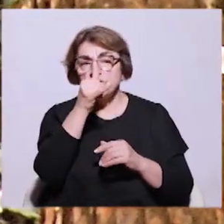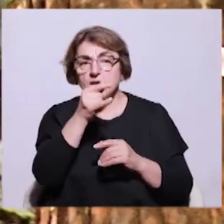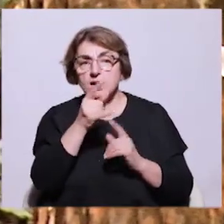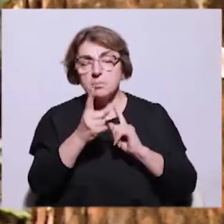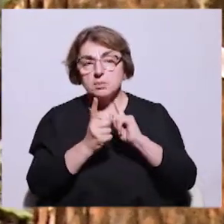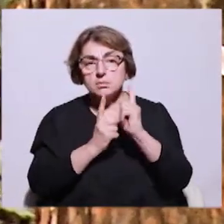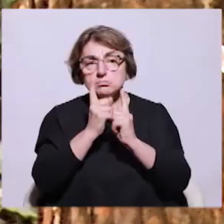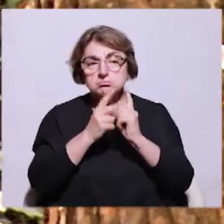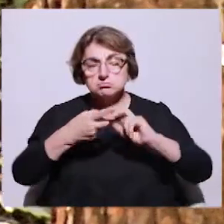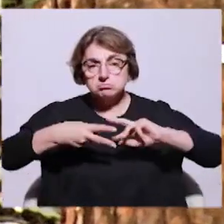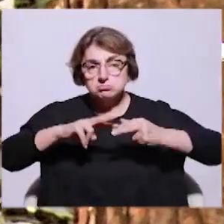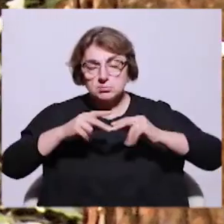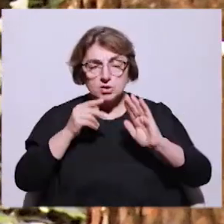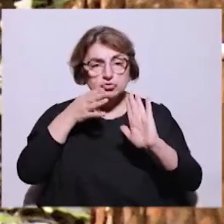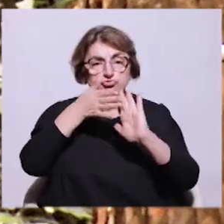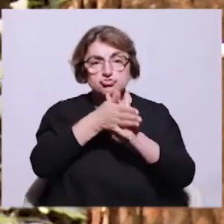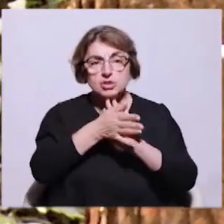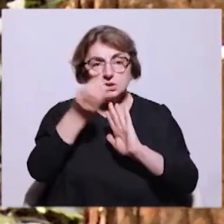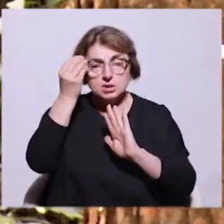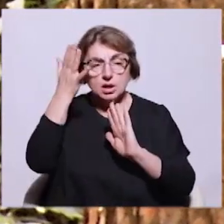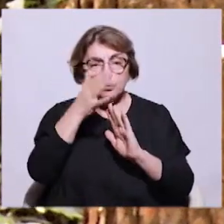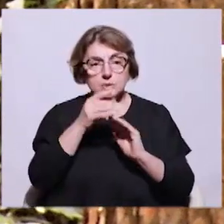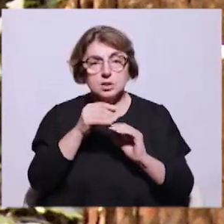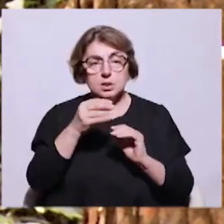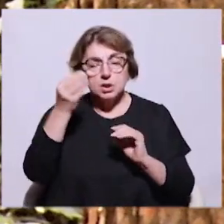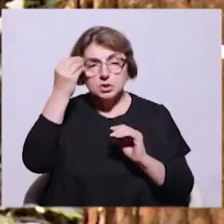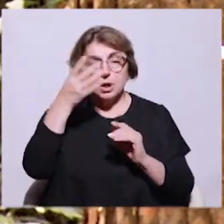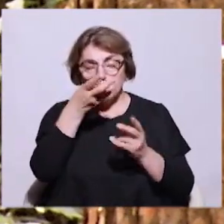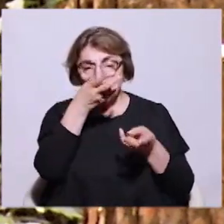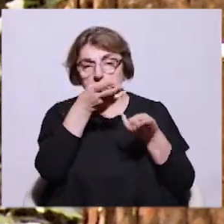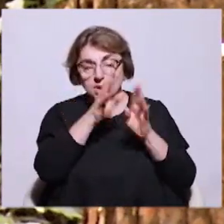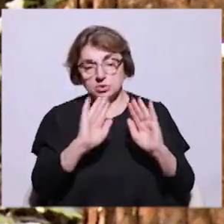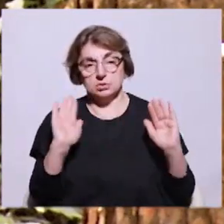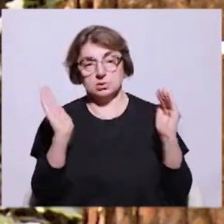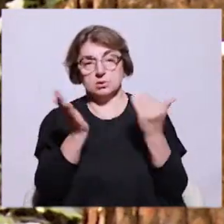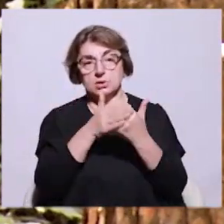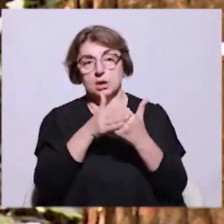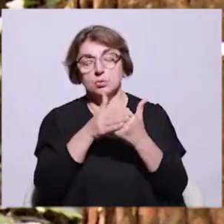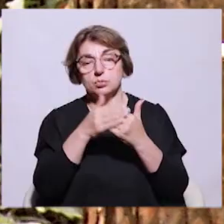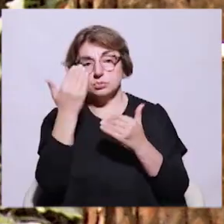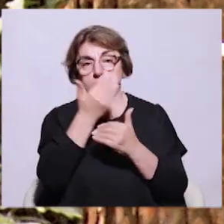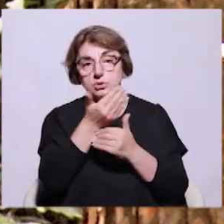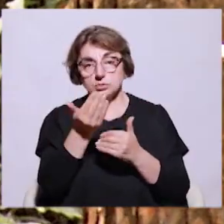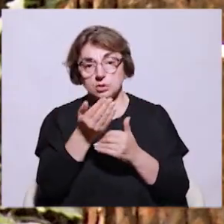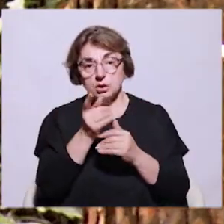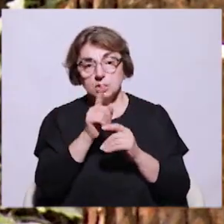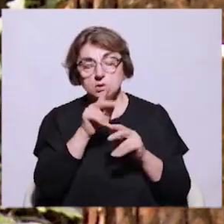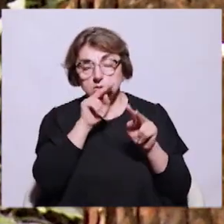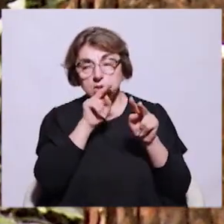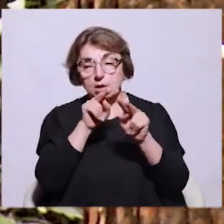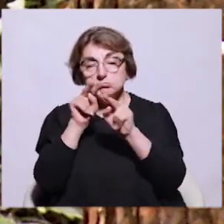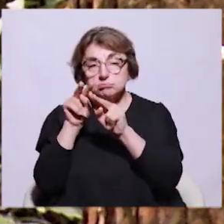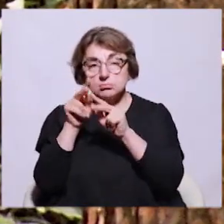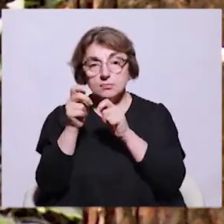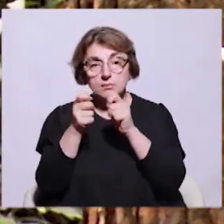აღარ შეაღწია და იაპონია დარჩა ასეთ დახურულ საზოგადოებად. ისინი